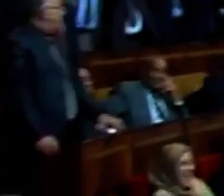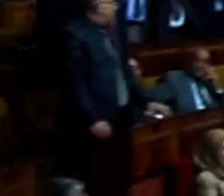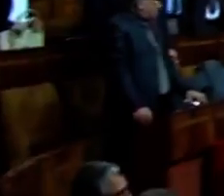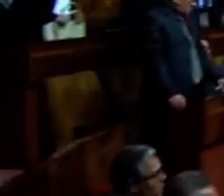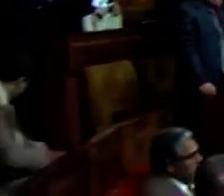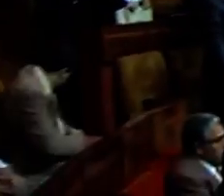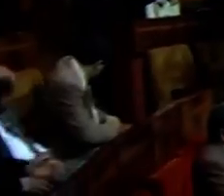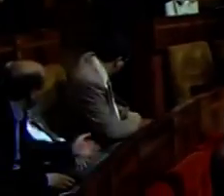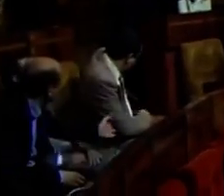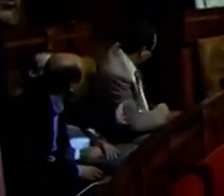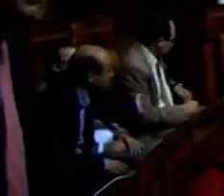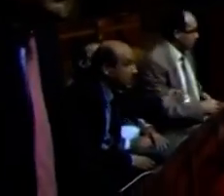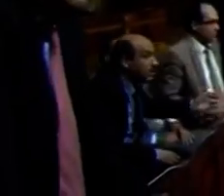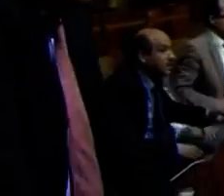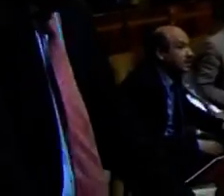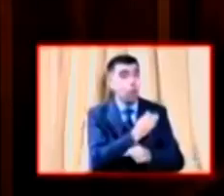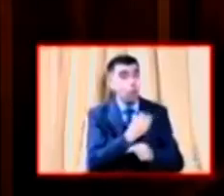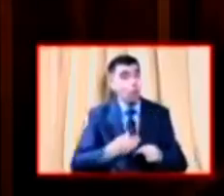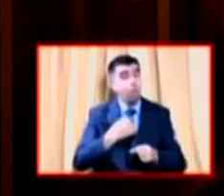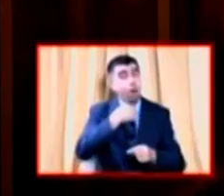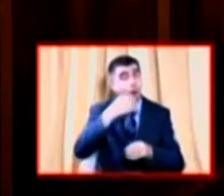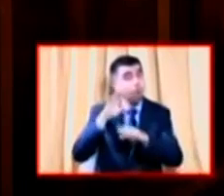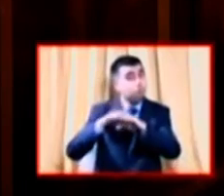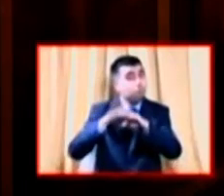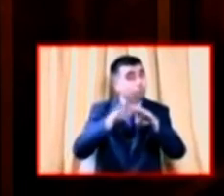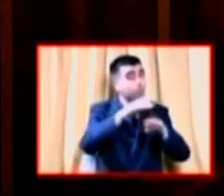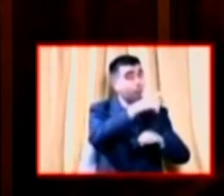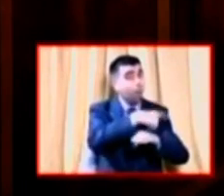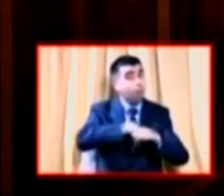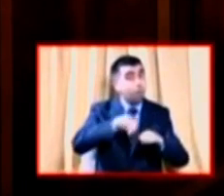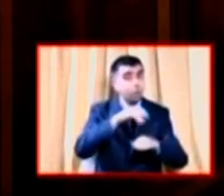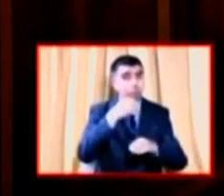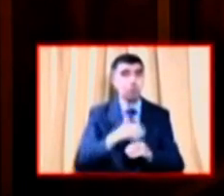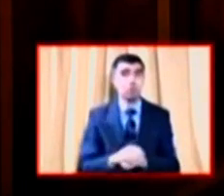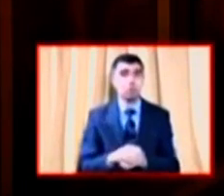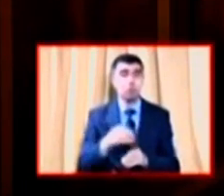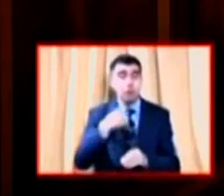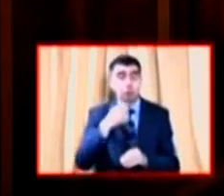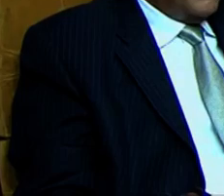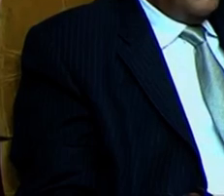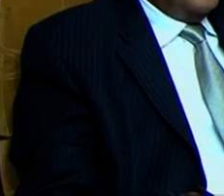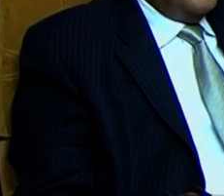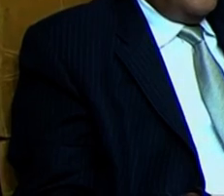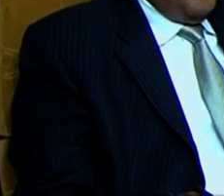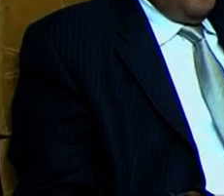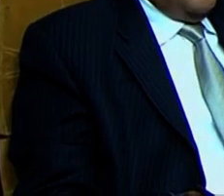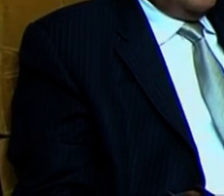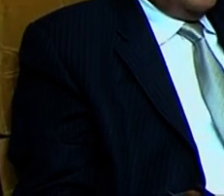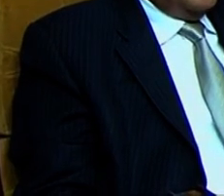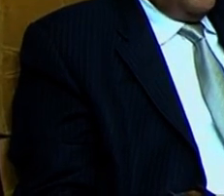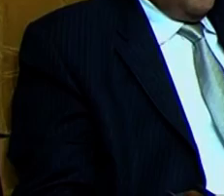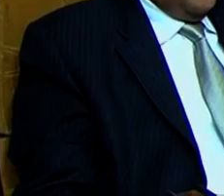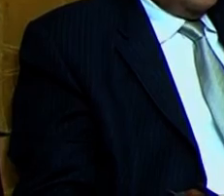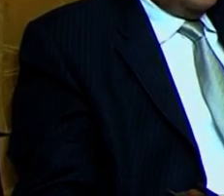الضجة هو تصريح سابق لأحد أكبر زعماء أحزاب المعارضة، اتهم فيه رئيس الحكومة بوجود ارتباطات له مع داعش